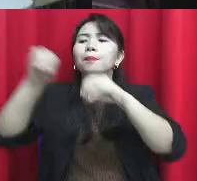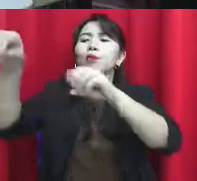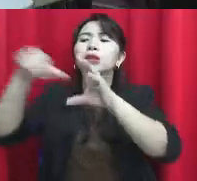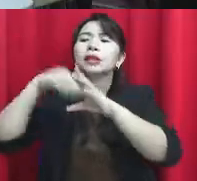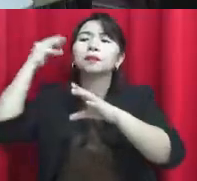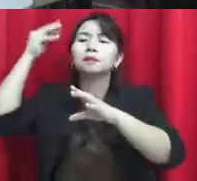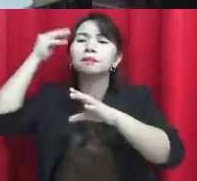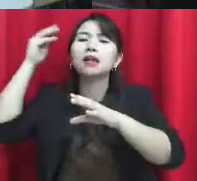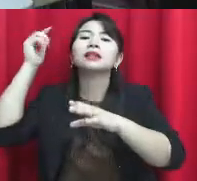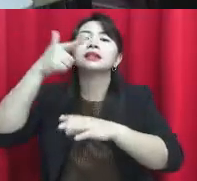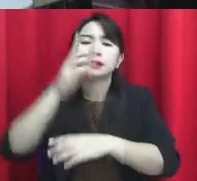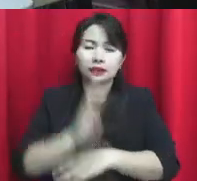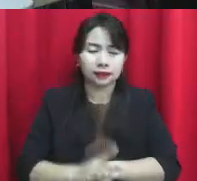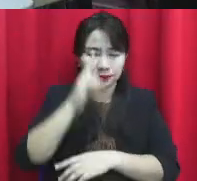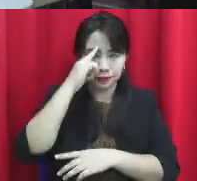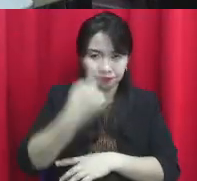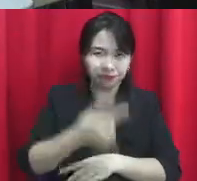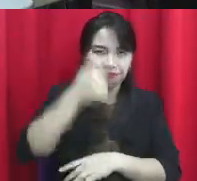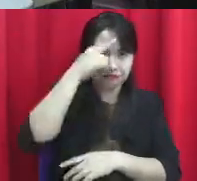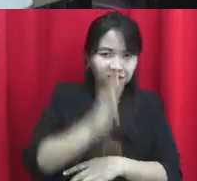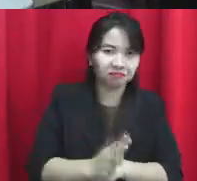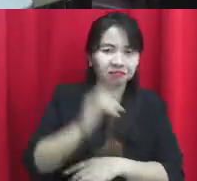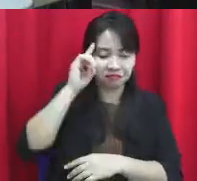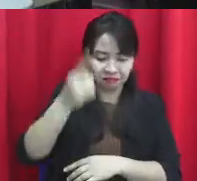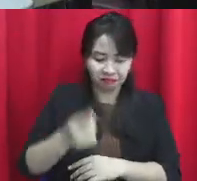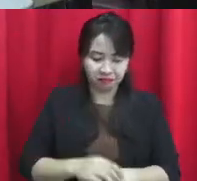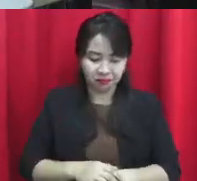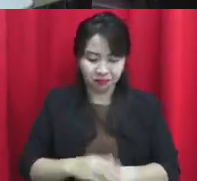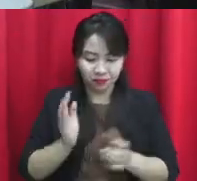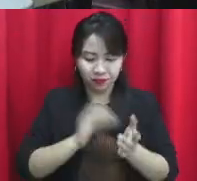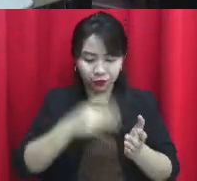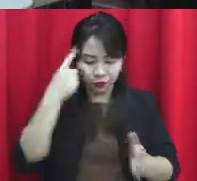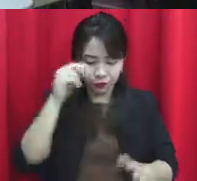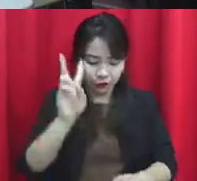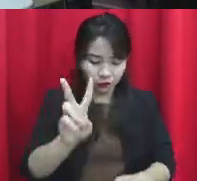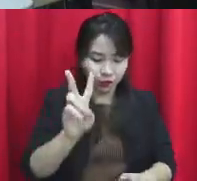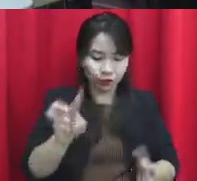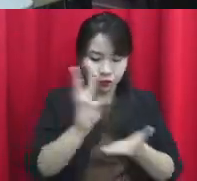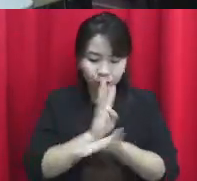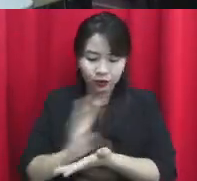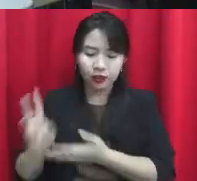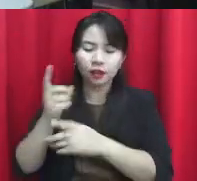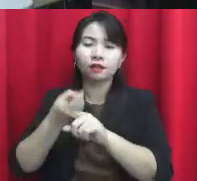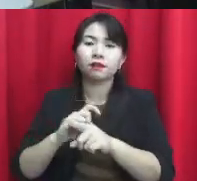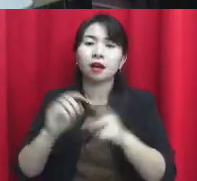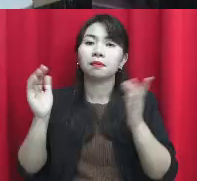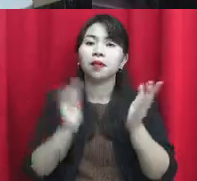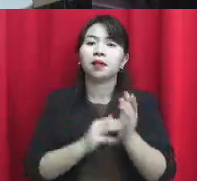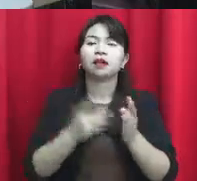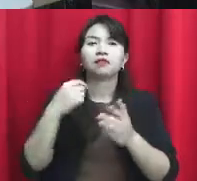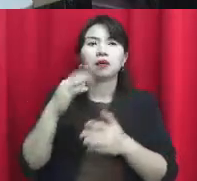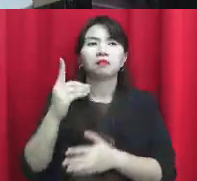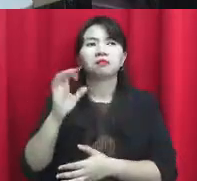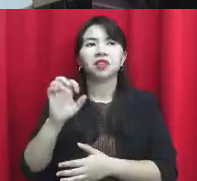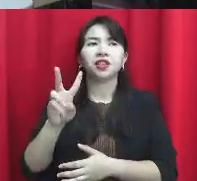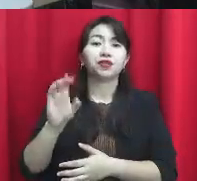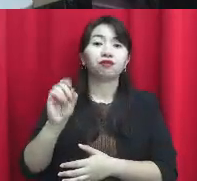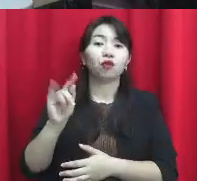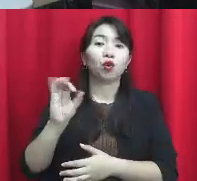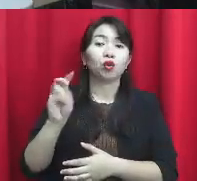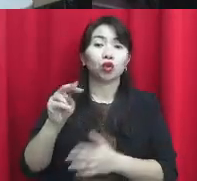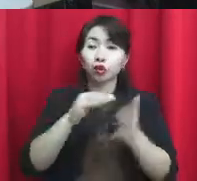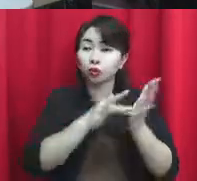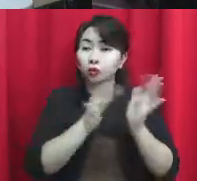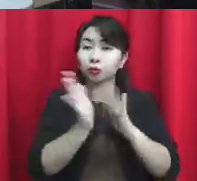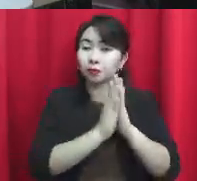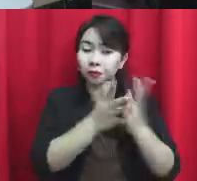kailangan mo Diyos lang ang kailangan mo kasi mga kapatid for 2 weeks from the main from devotions Uh